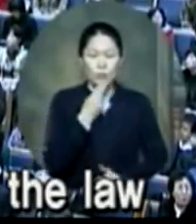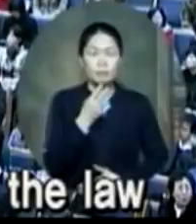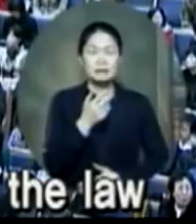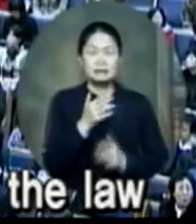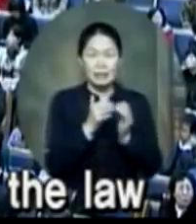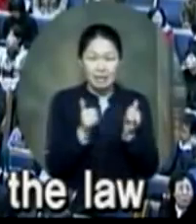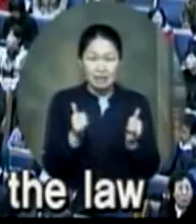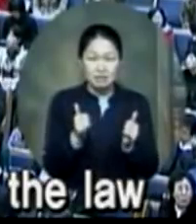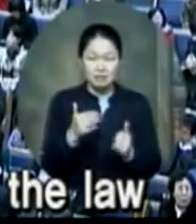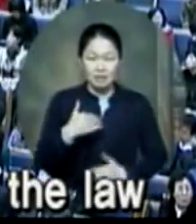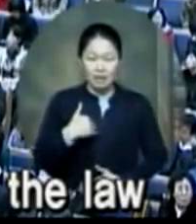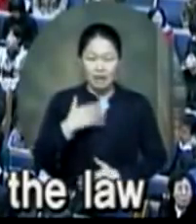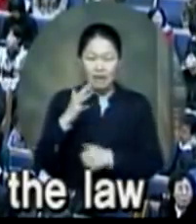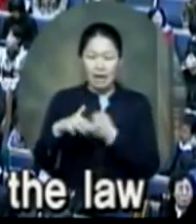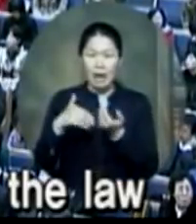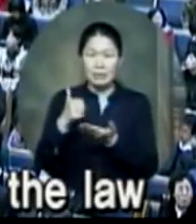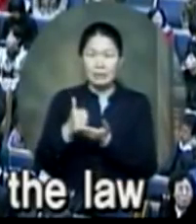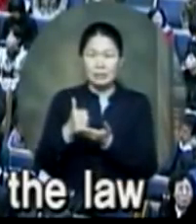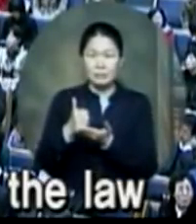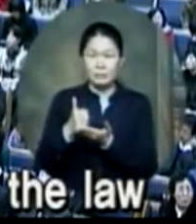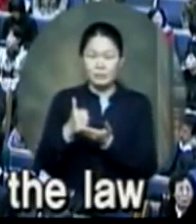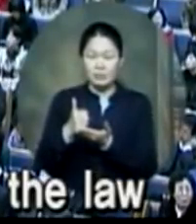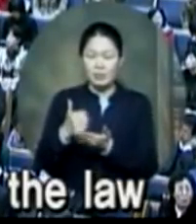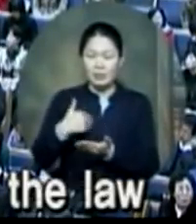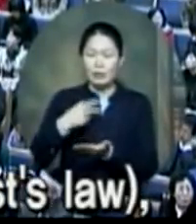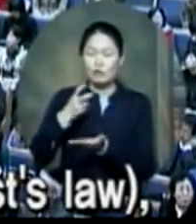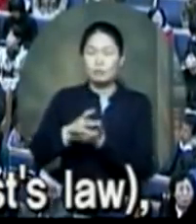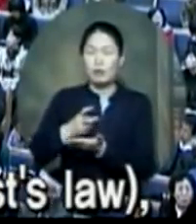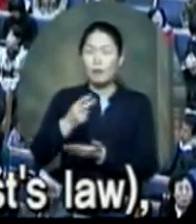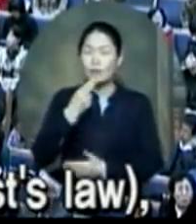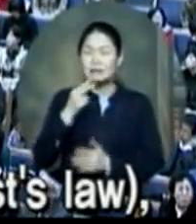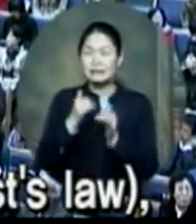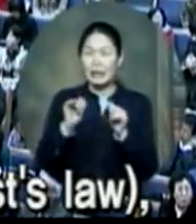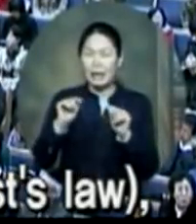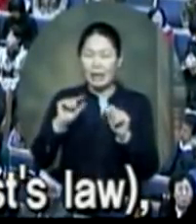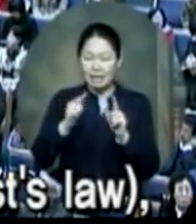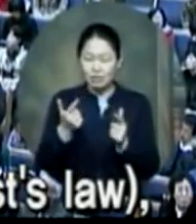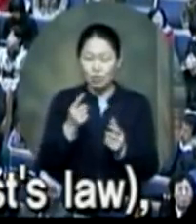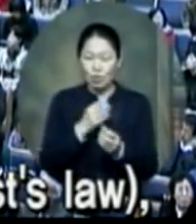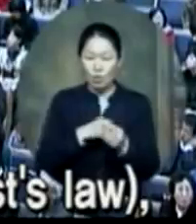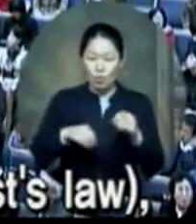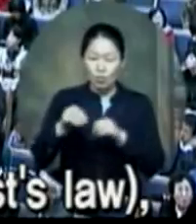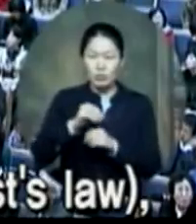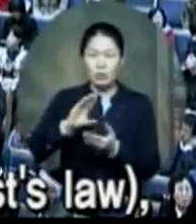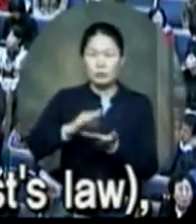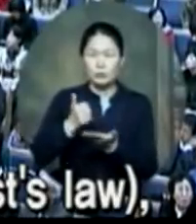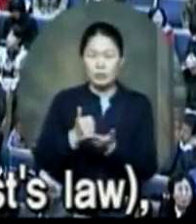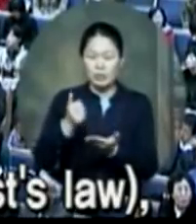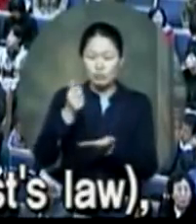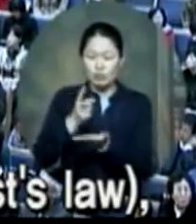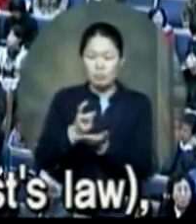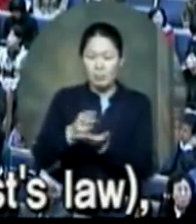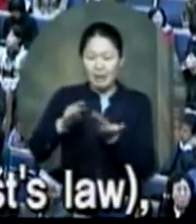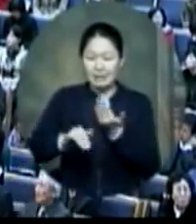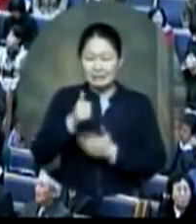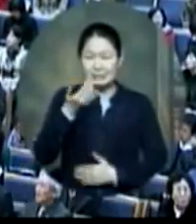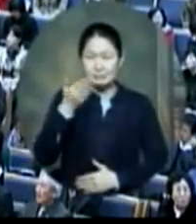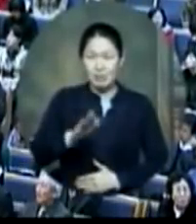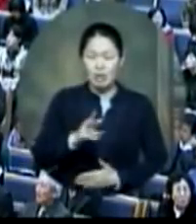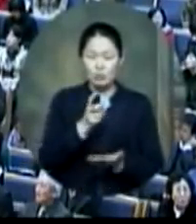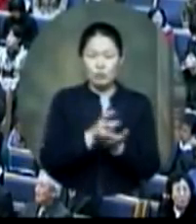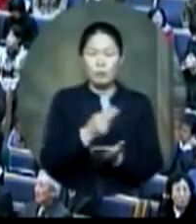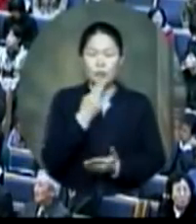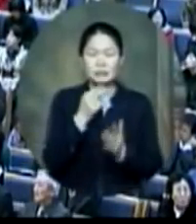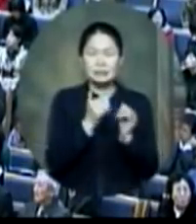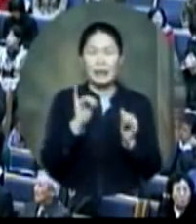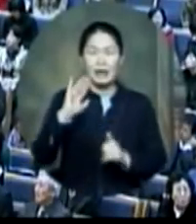자에게는 내가 하나님께는 율법 없는 자가 아니요 도리어 그리스도의 율법 아래 있는 자이나 율법 없는 자와 같이